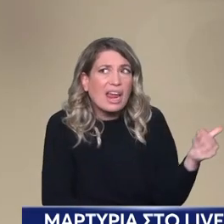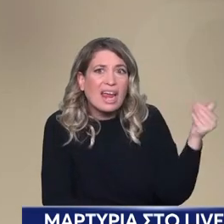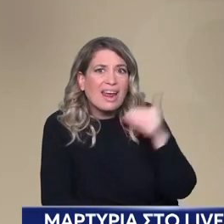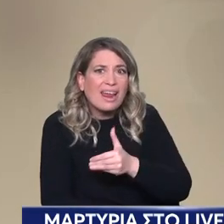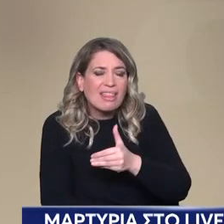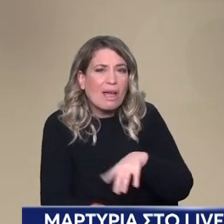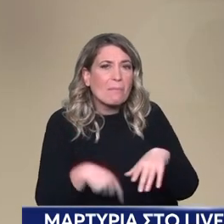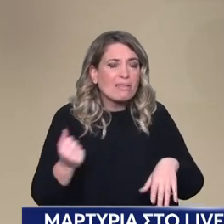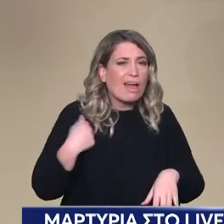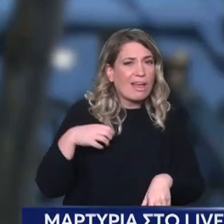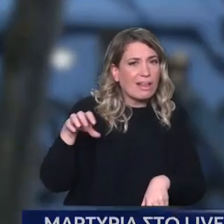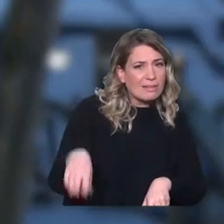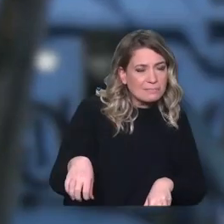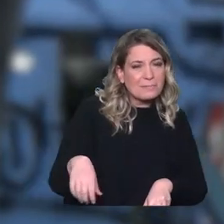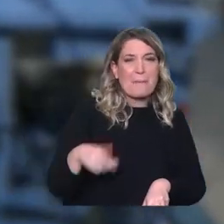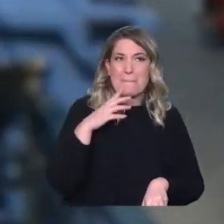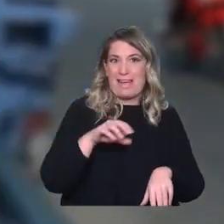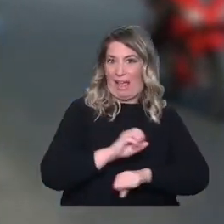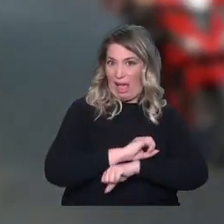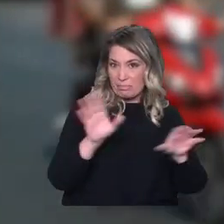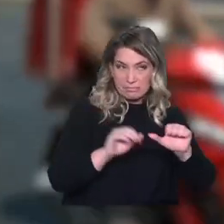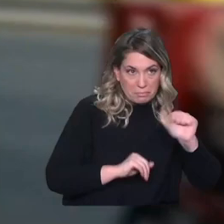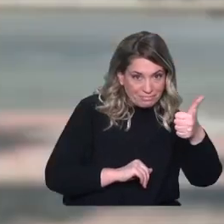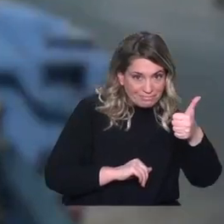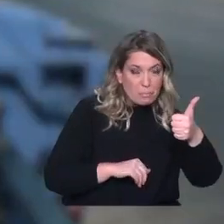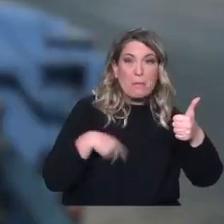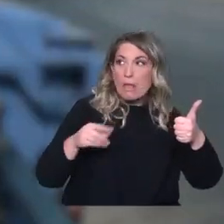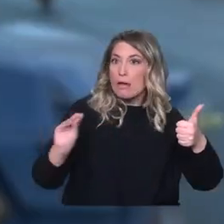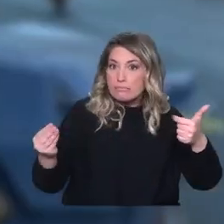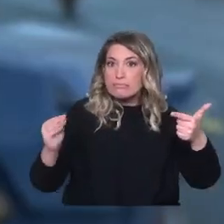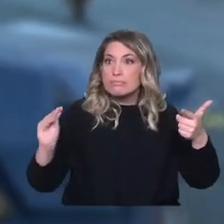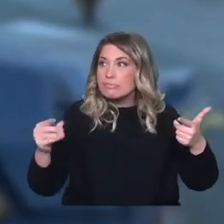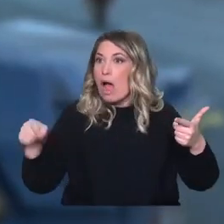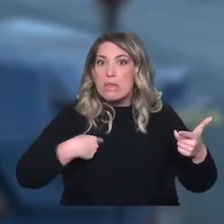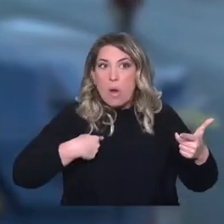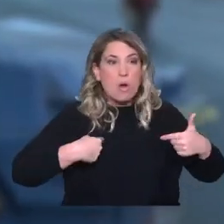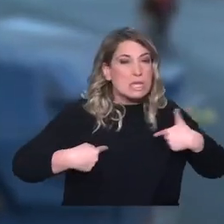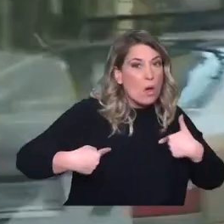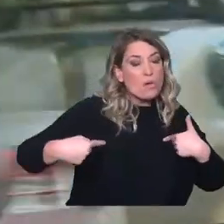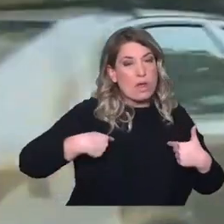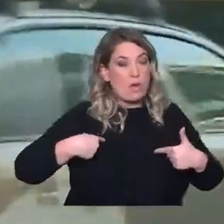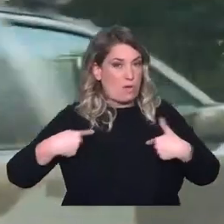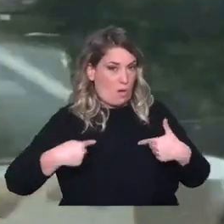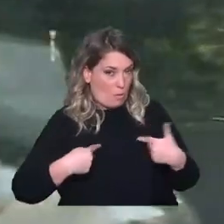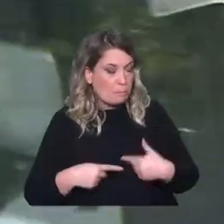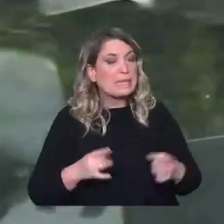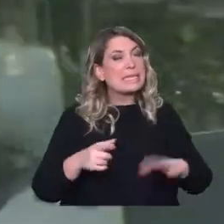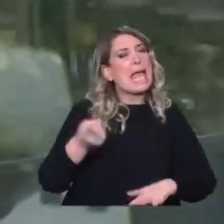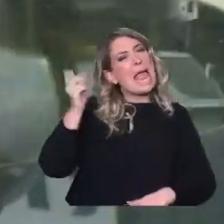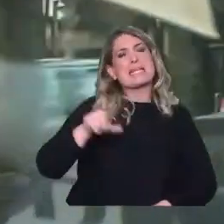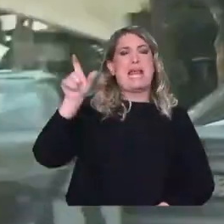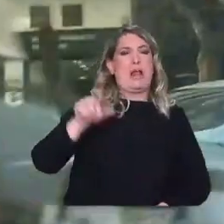καταγγελίες διαδέχονται η μία την άλλη. Σε άλλη περίπτωση, ένας άντρας λέει στο Live News πως μετά το φιλοδόρημα σε delivery, ο